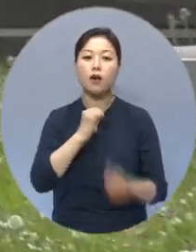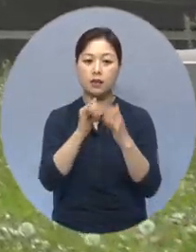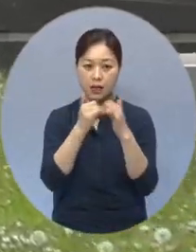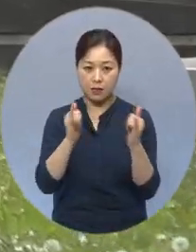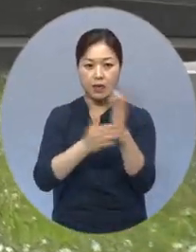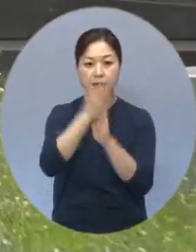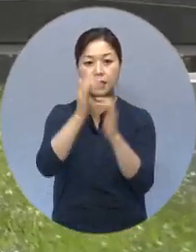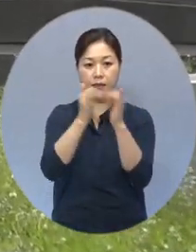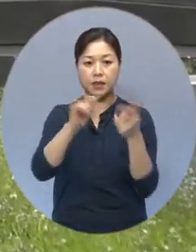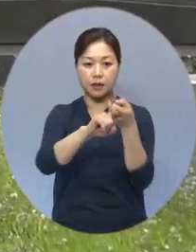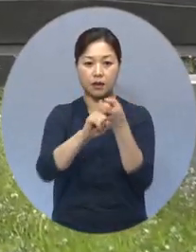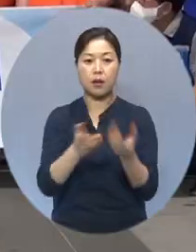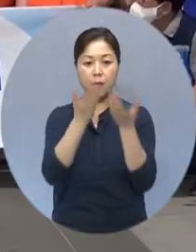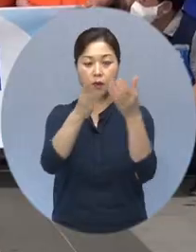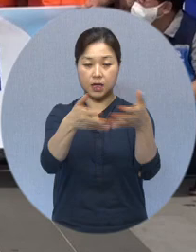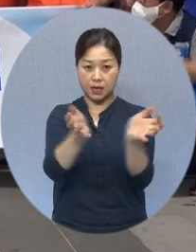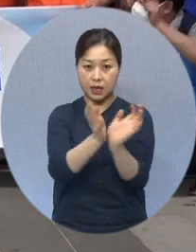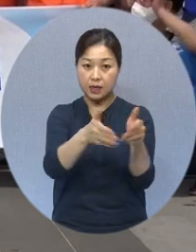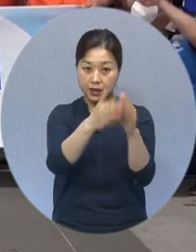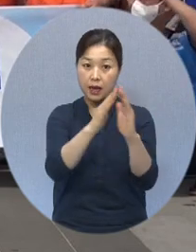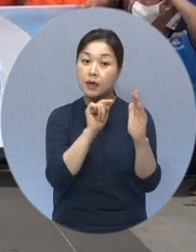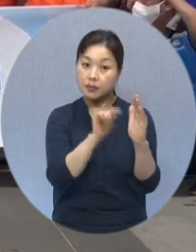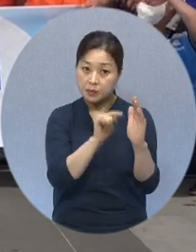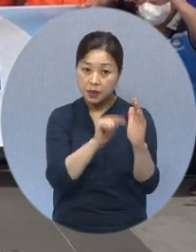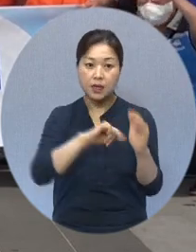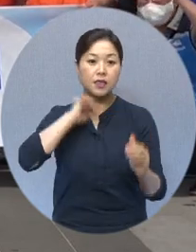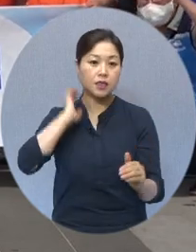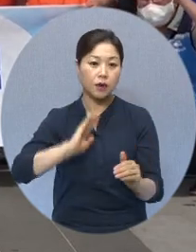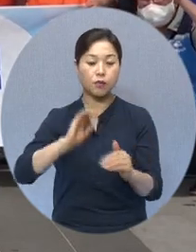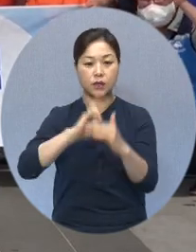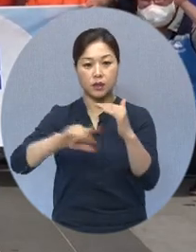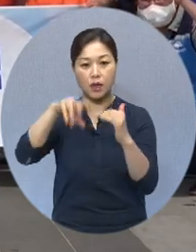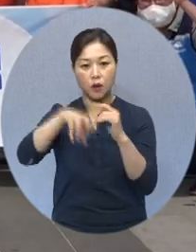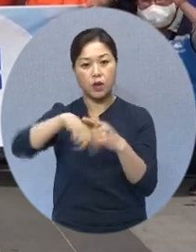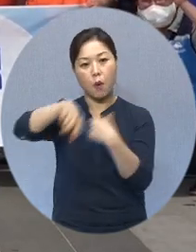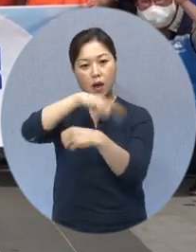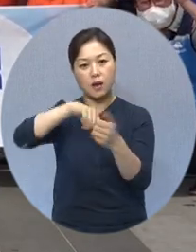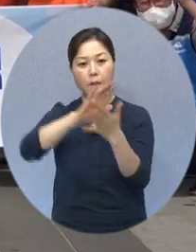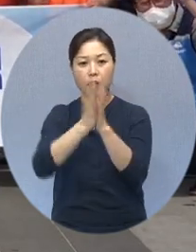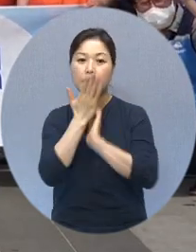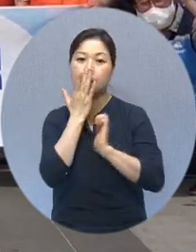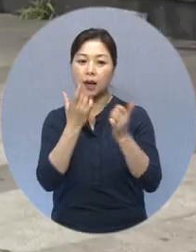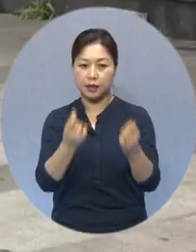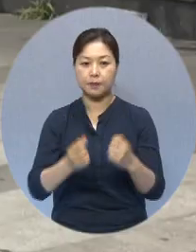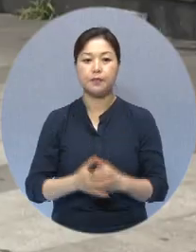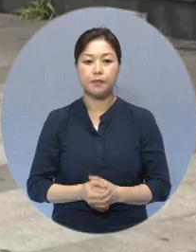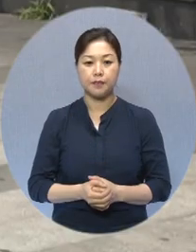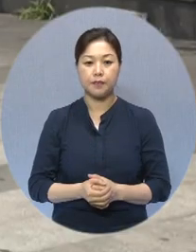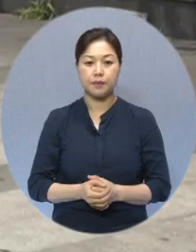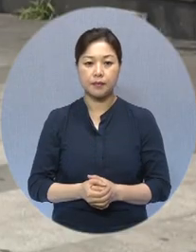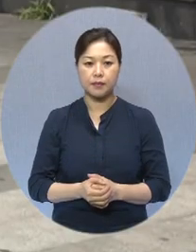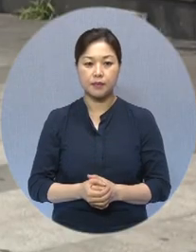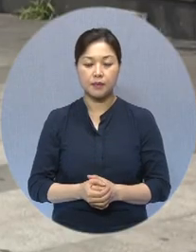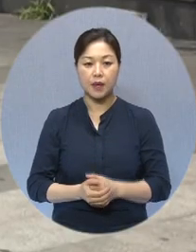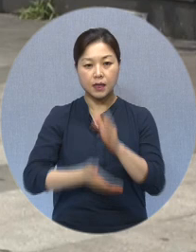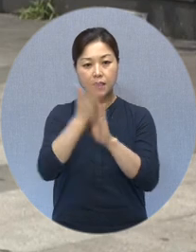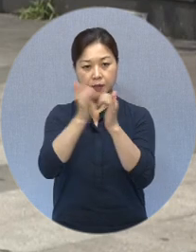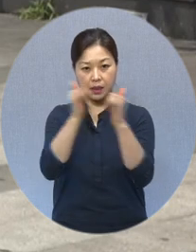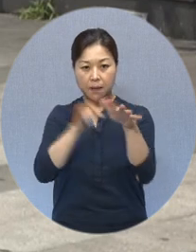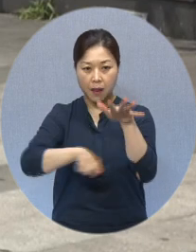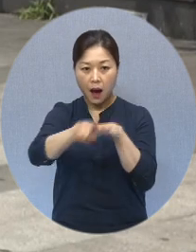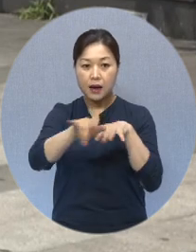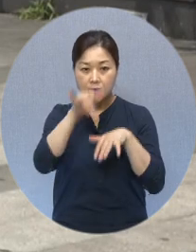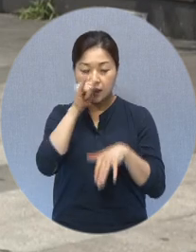갈망하는 시민연합봉사단의 탄생은 의정부역 환경 변화를 예고했습니다. 시민들이 앞장서는